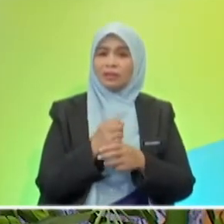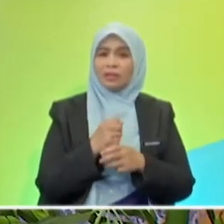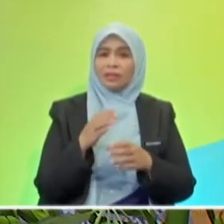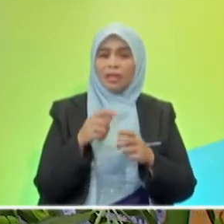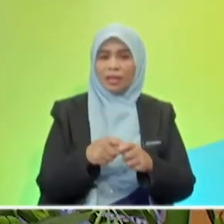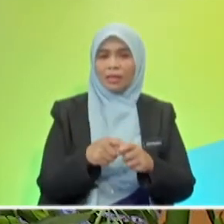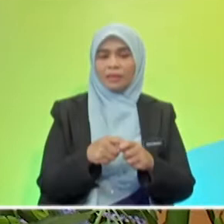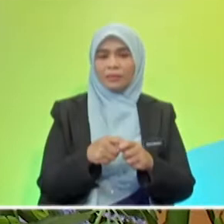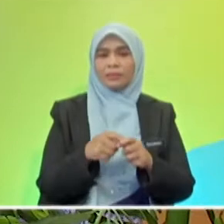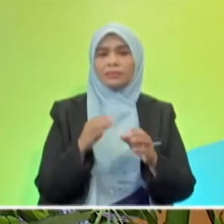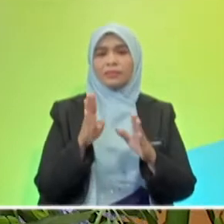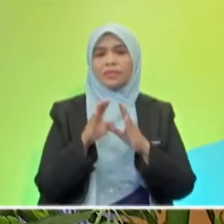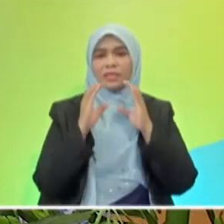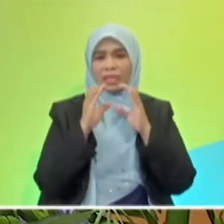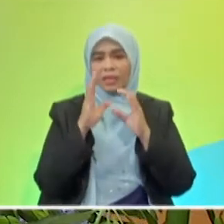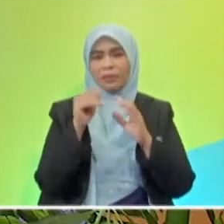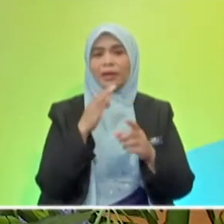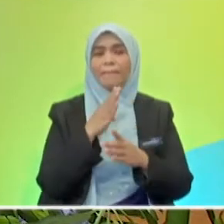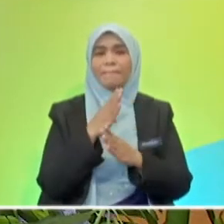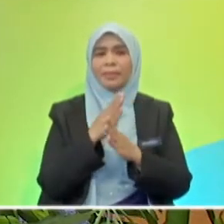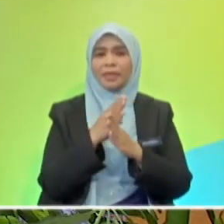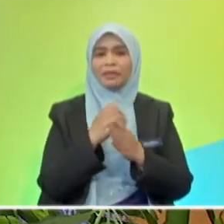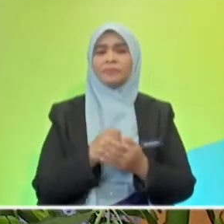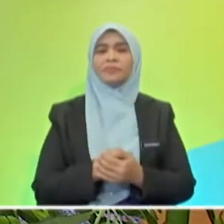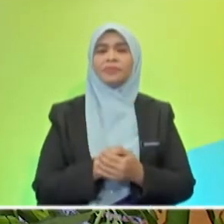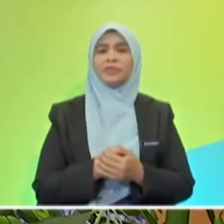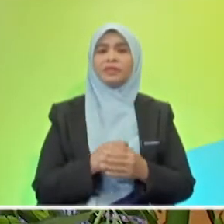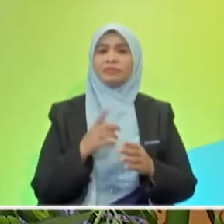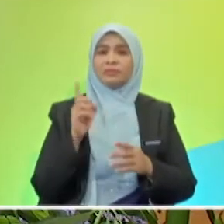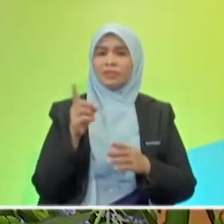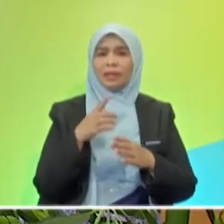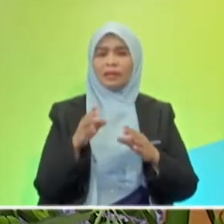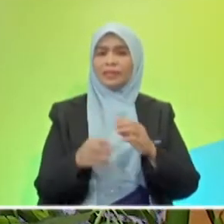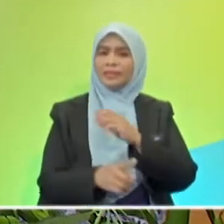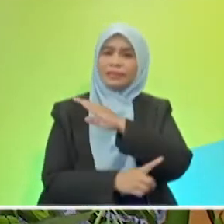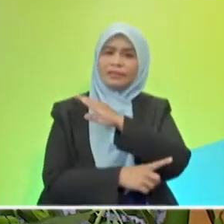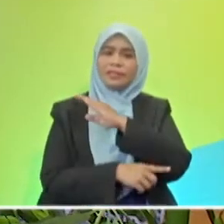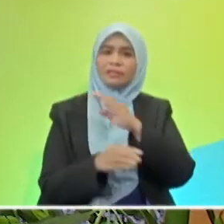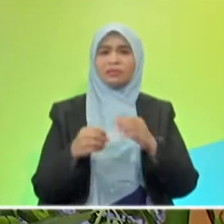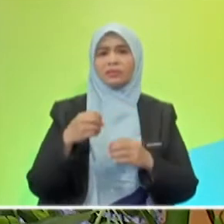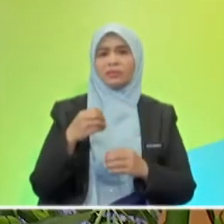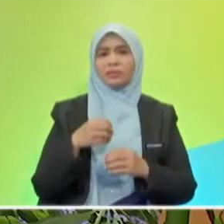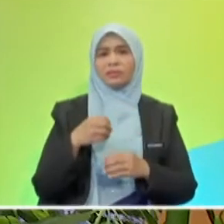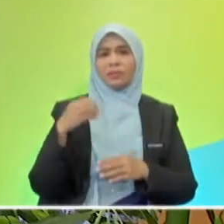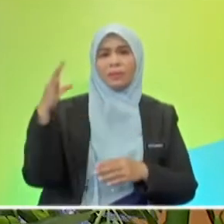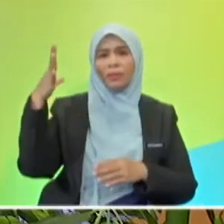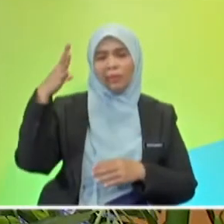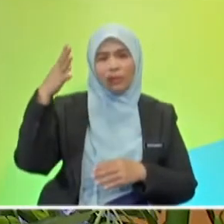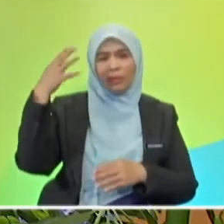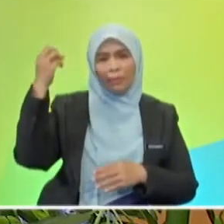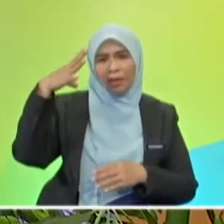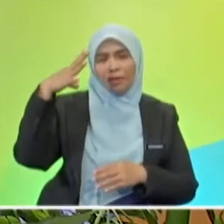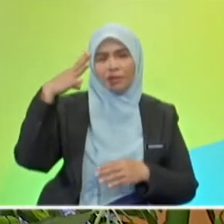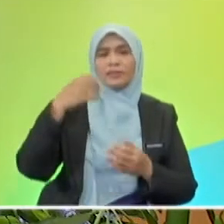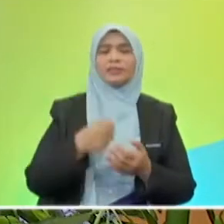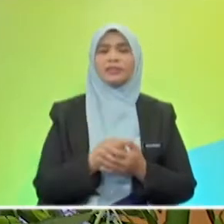oleh kaum Arab Quraisy ketika itu De dan kemudian dia telah dissection dibiarkan dijemur di Fatimah padang pasir yang cukup